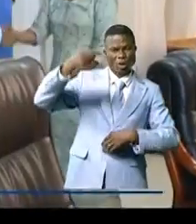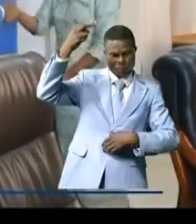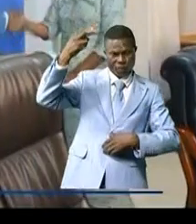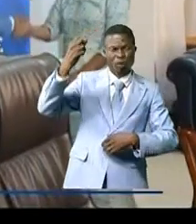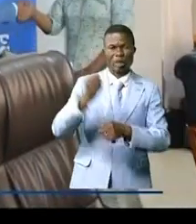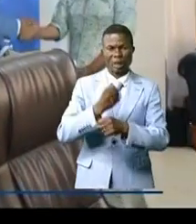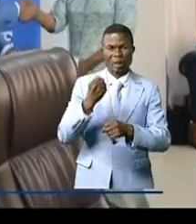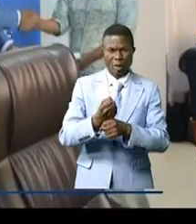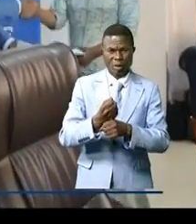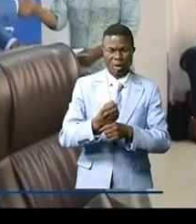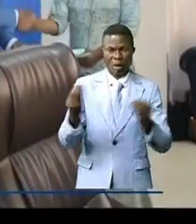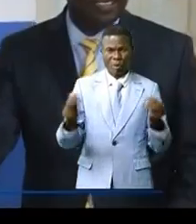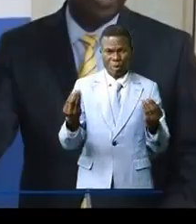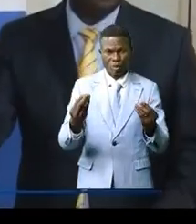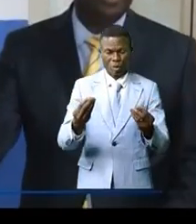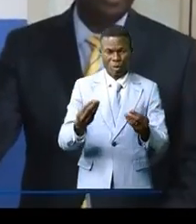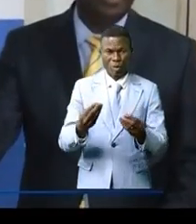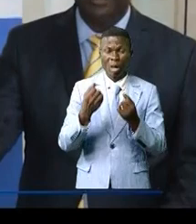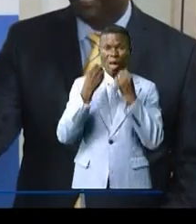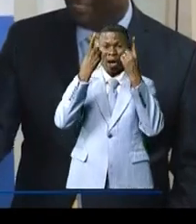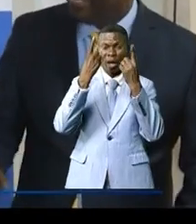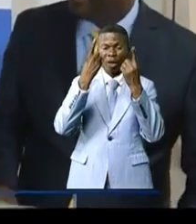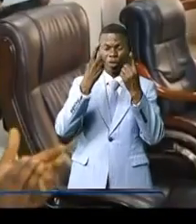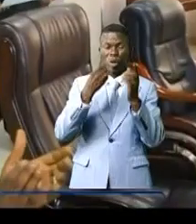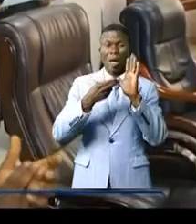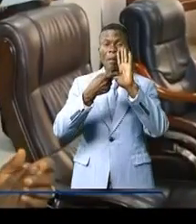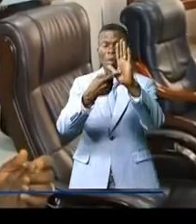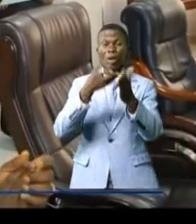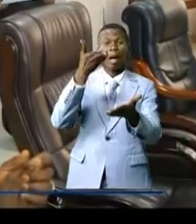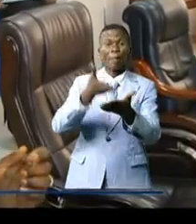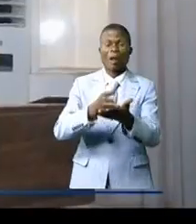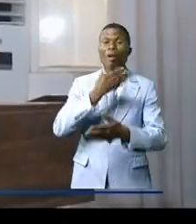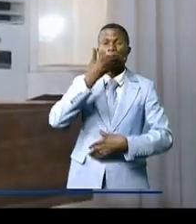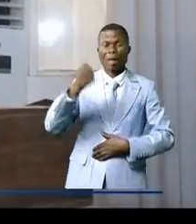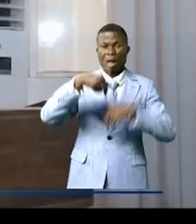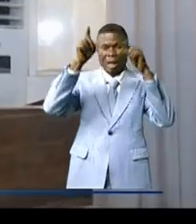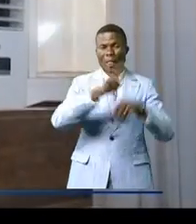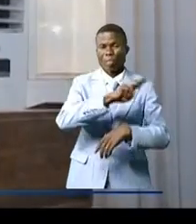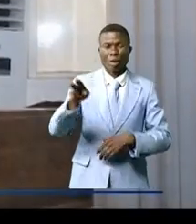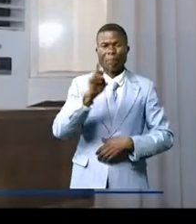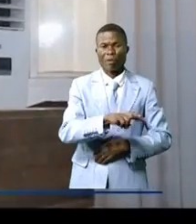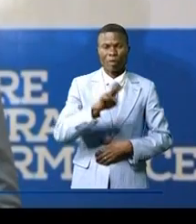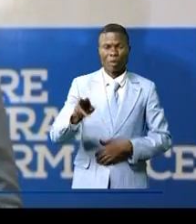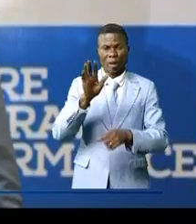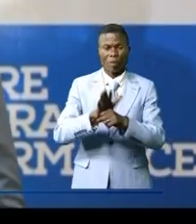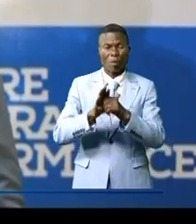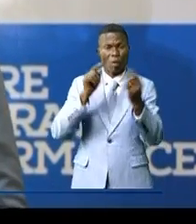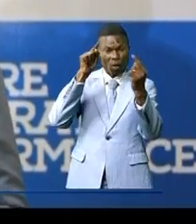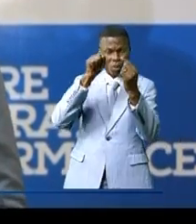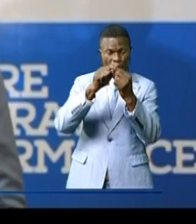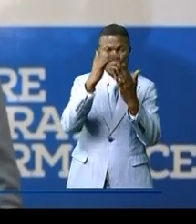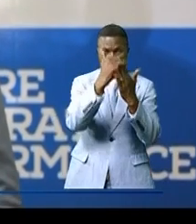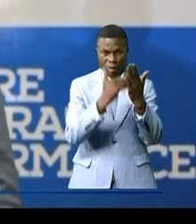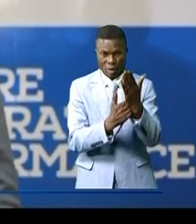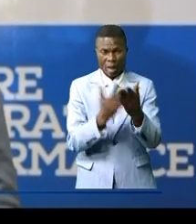performance afin d'impacter significativement cette année 2022. Les différents objectifs qui sont contenus